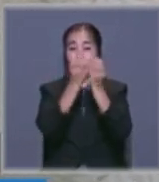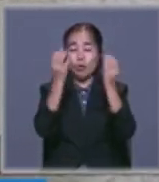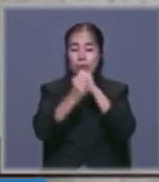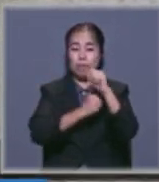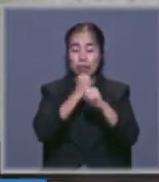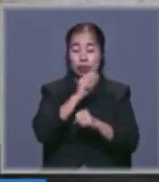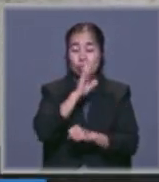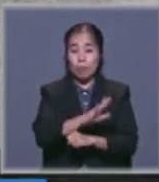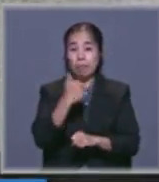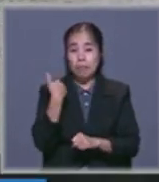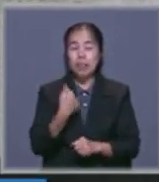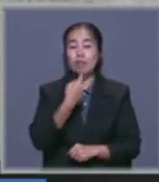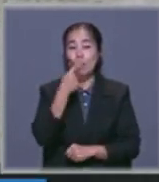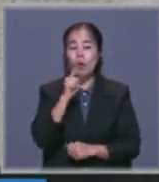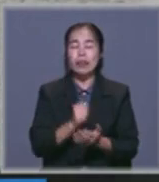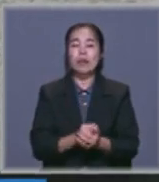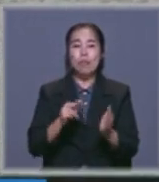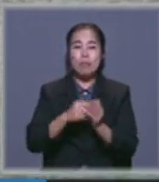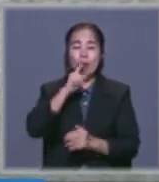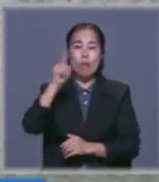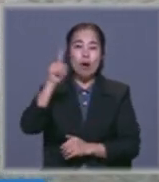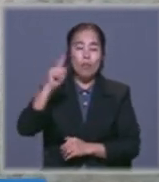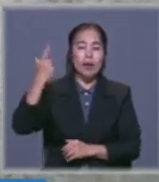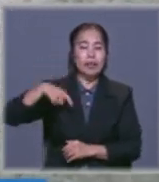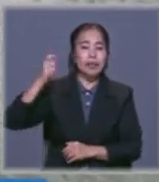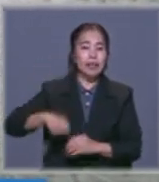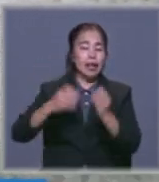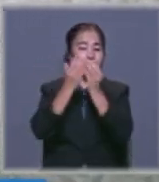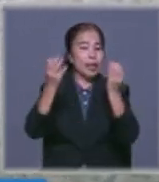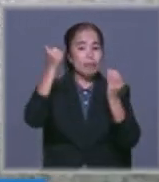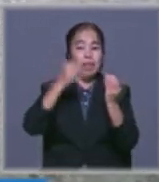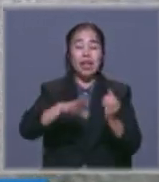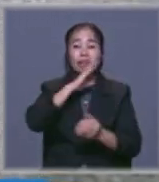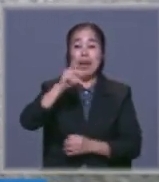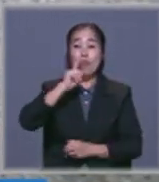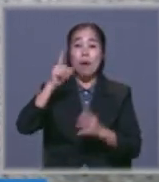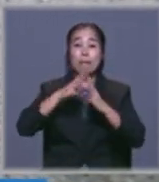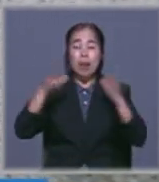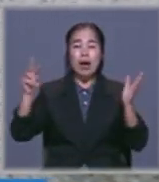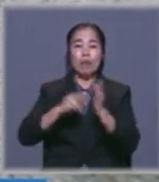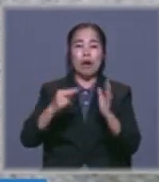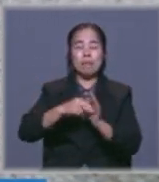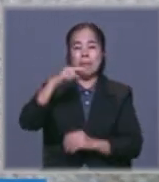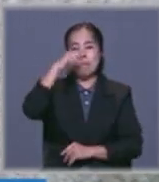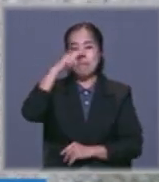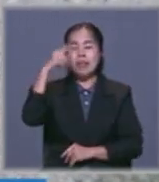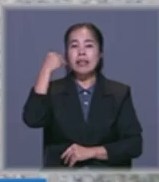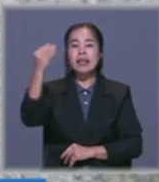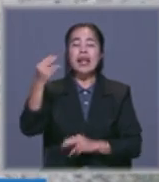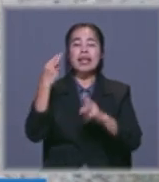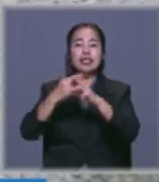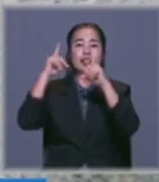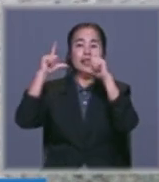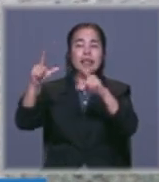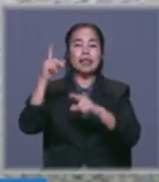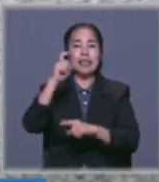ำได้นั่นก็คือการวิจารณ์ศาลรัฐธรรมนูญนั้นหากวิจารณ์มากมีความผิดฐานหมิ่นศาลเหมือนกับศาลอื่นๆทั่วไปนะ